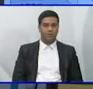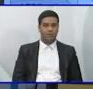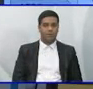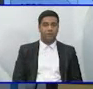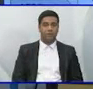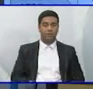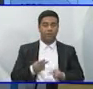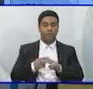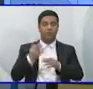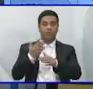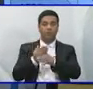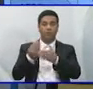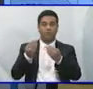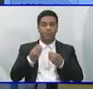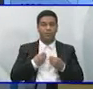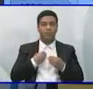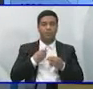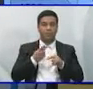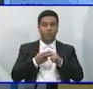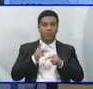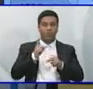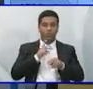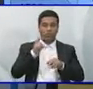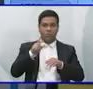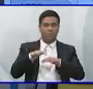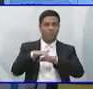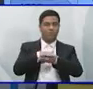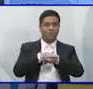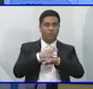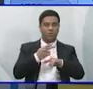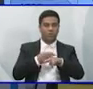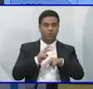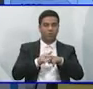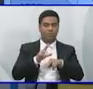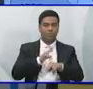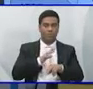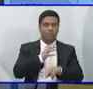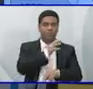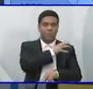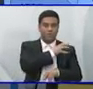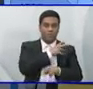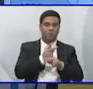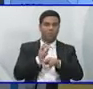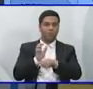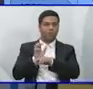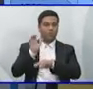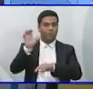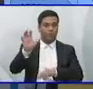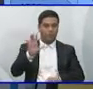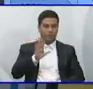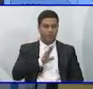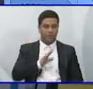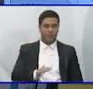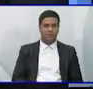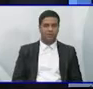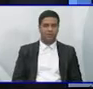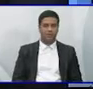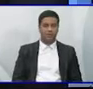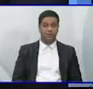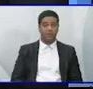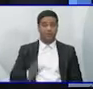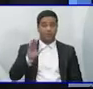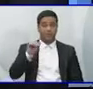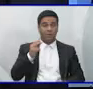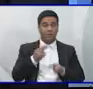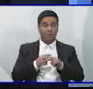ana shu yordam mazmuni sifatida o'z elchilarini Peterburgga elchilarini